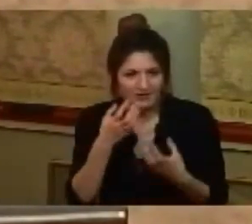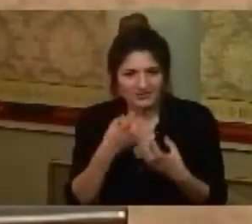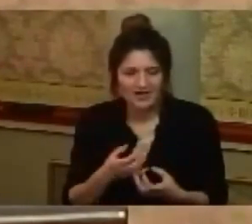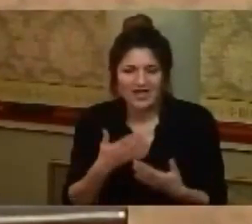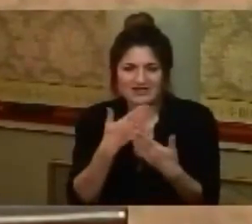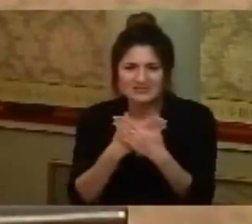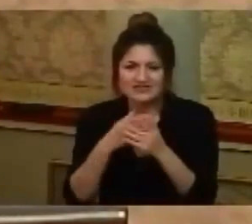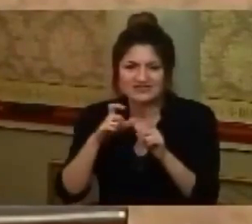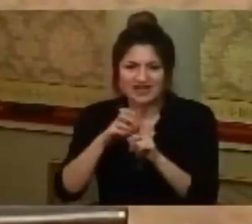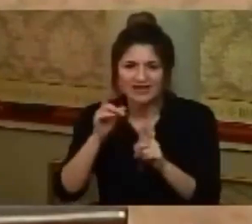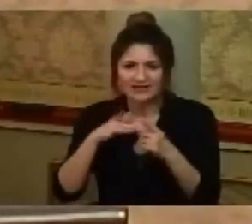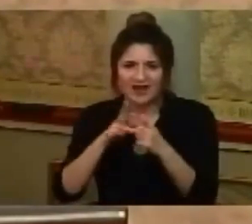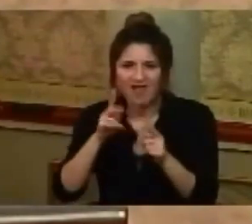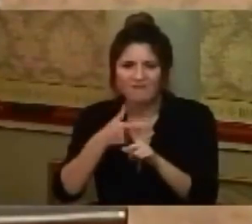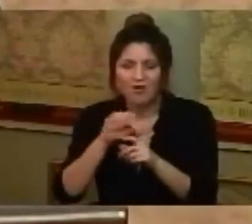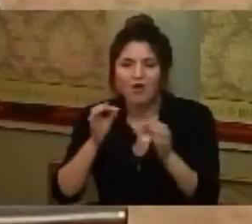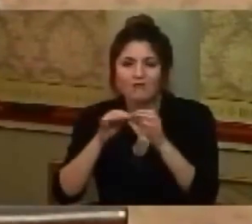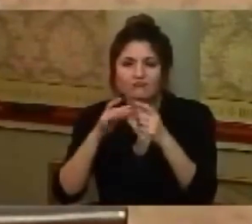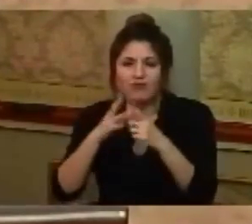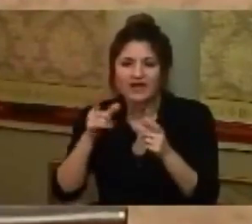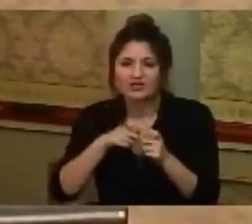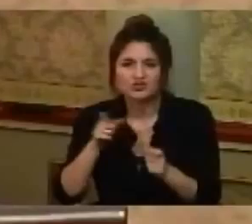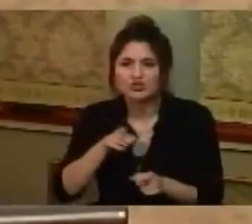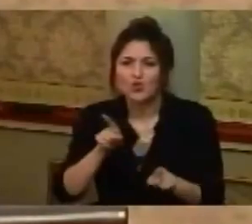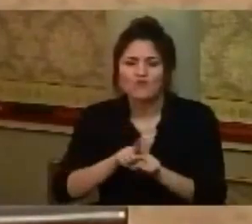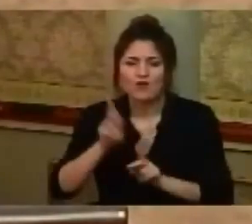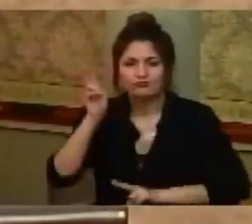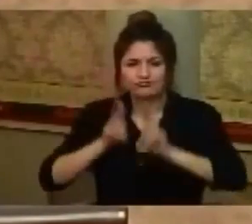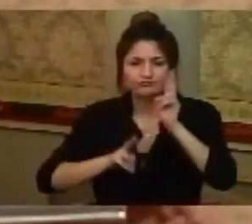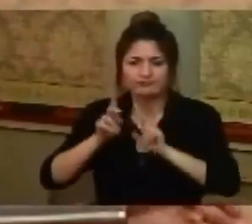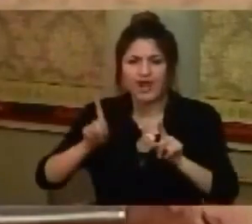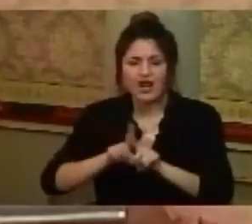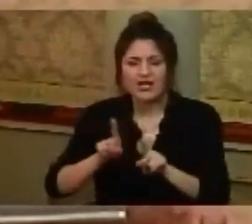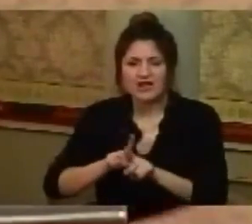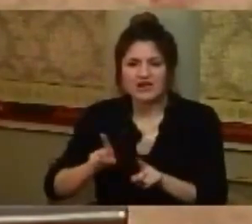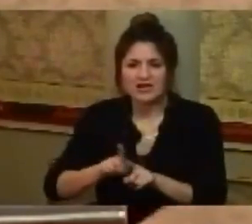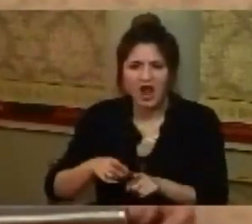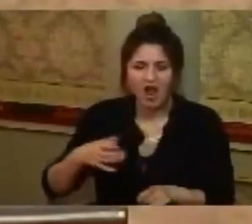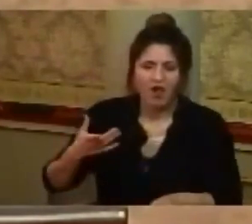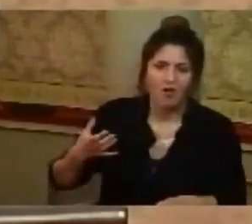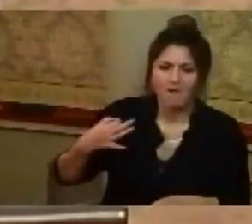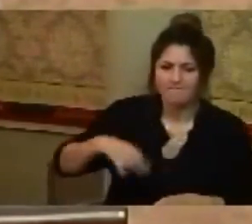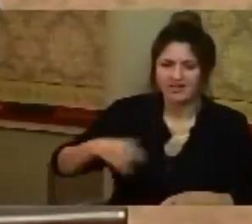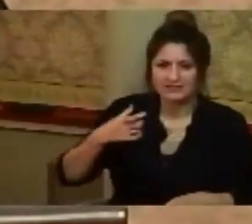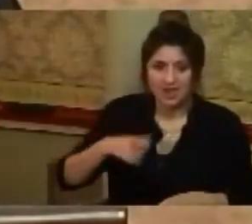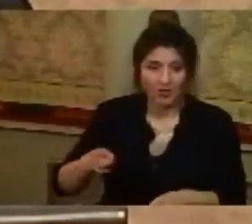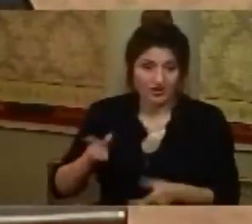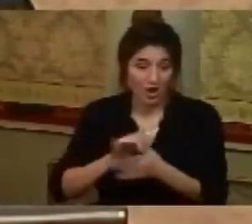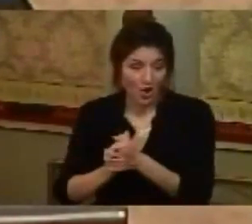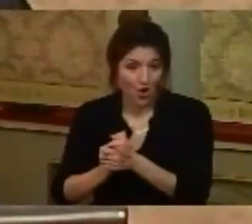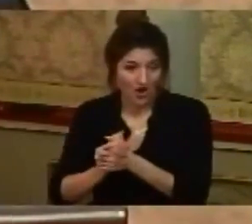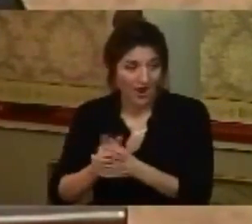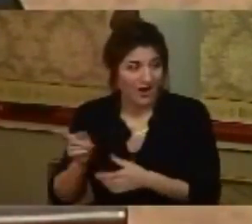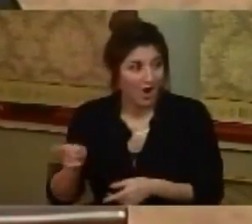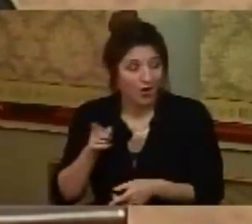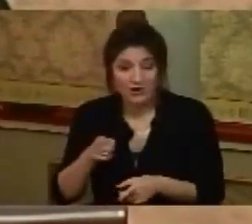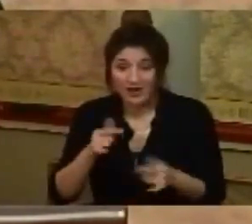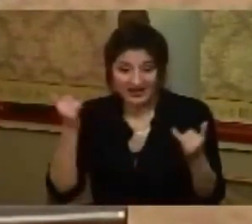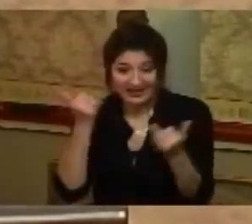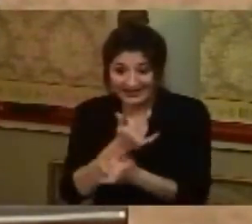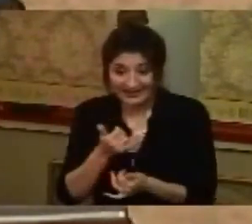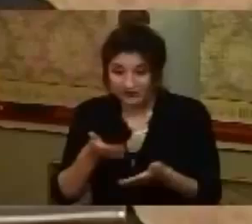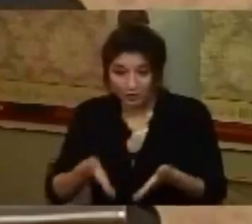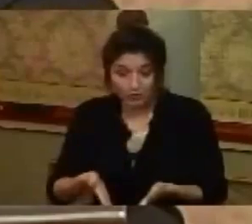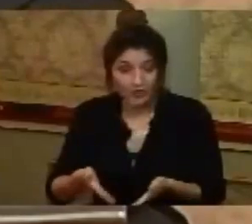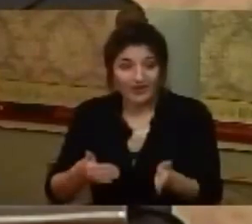Zdravko Barišić. I on je uvijek diskutirao državnički. Onda mu je pokojni Grozan Knežević, također moj prijatelj, rekao da je promašio